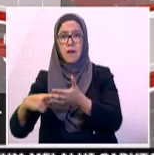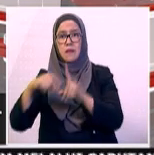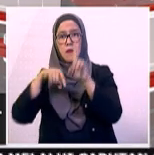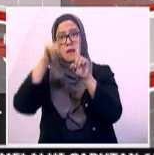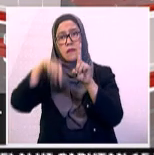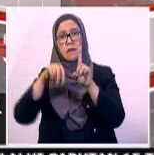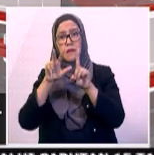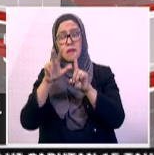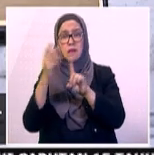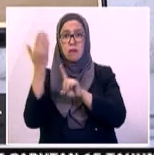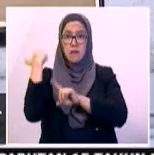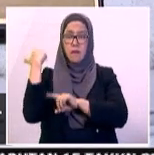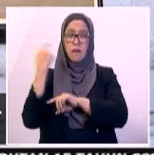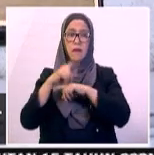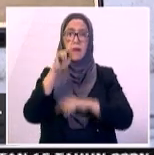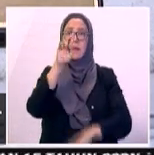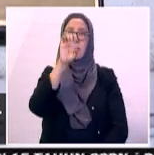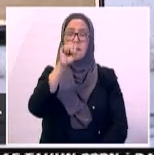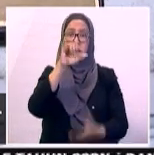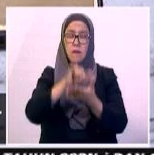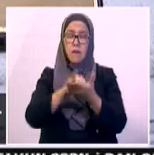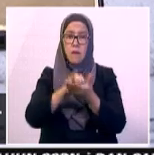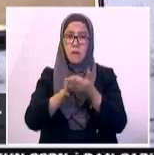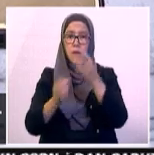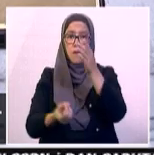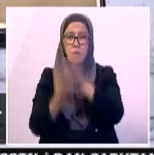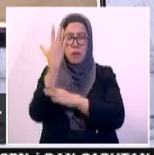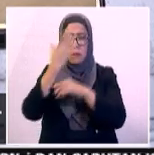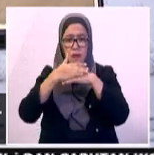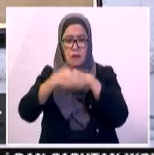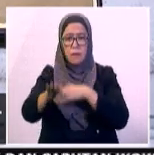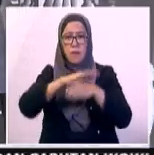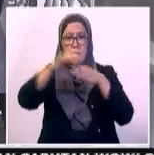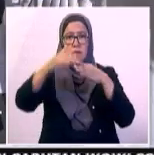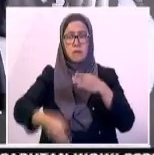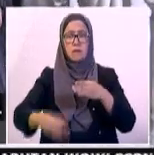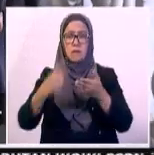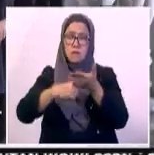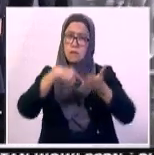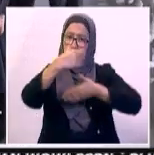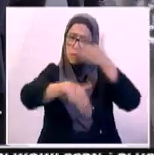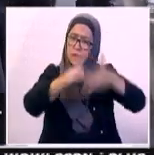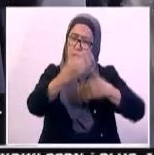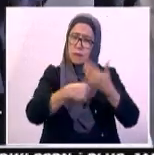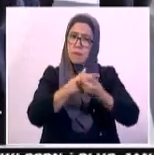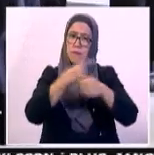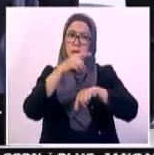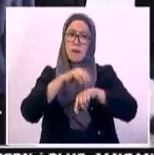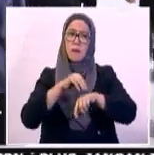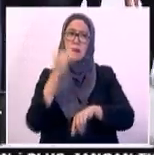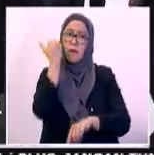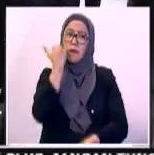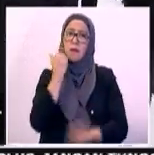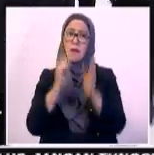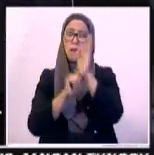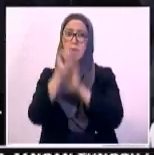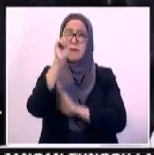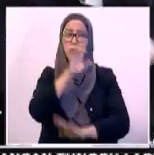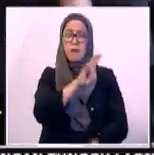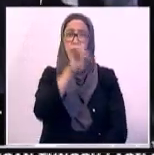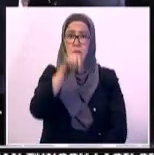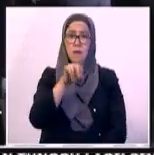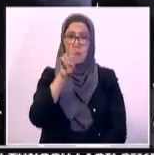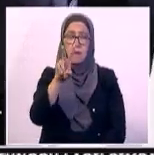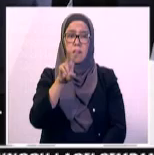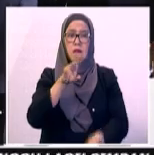Kes itu timbul sejurus selesai prosiding membabitkan Datuk Seri Najib di Mahkamah Tinggi 7 Februari lalu, di mana defendant yang